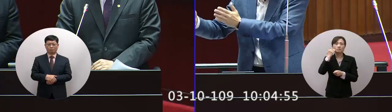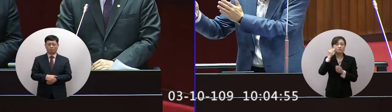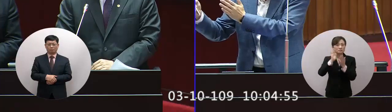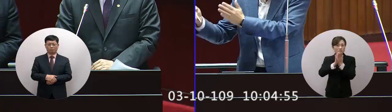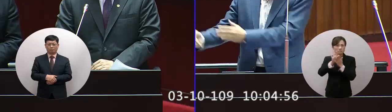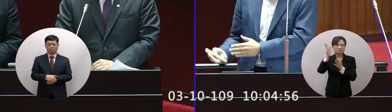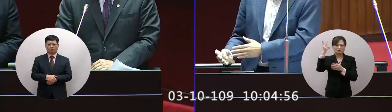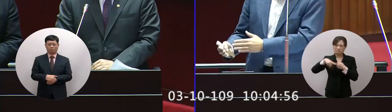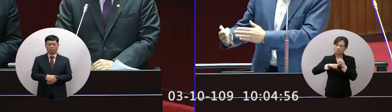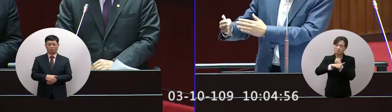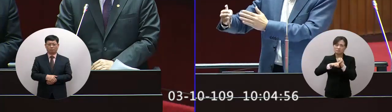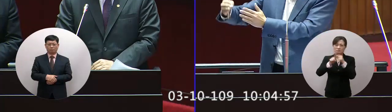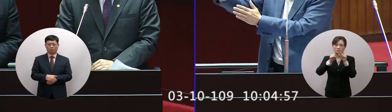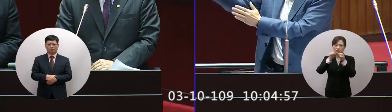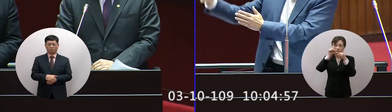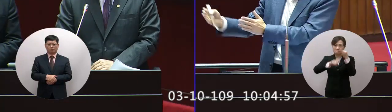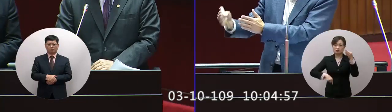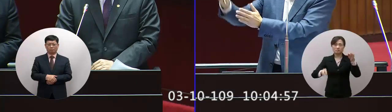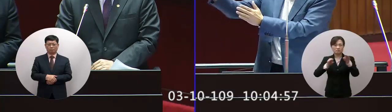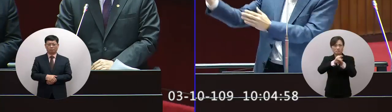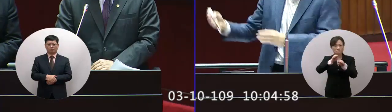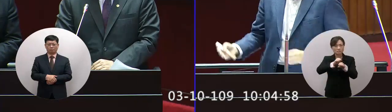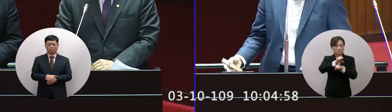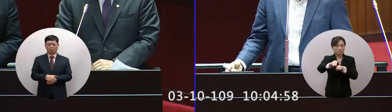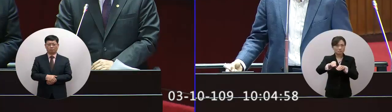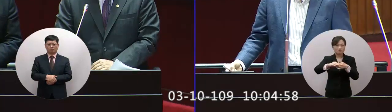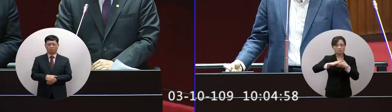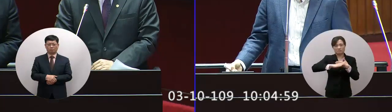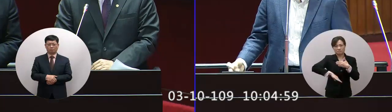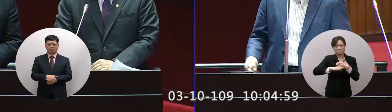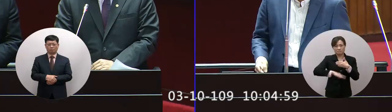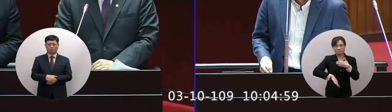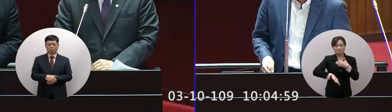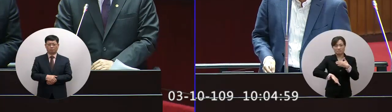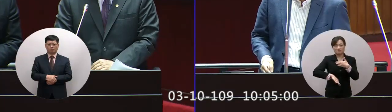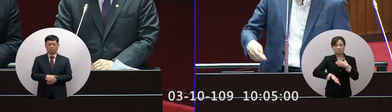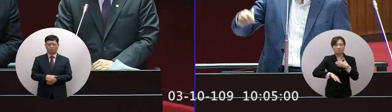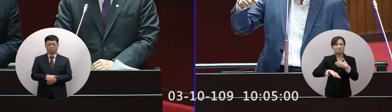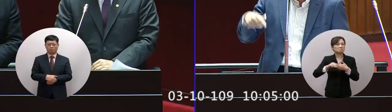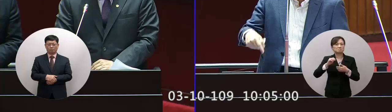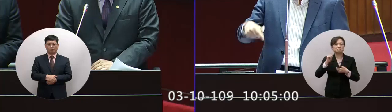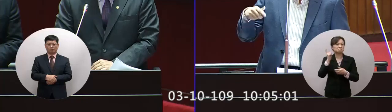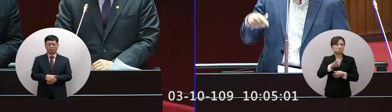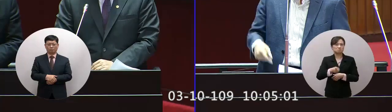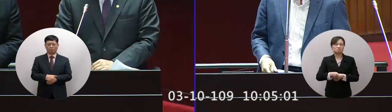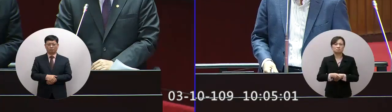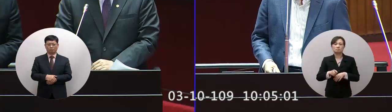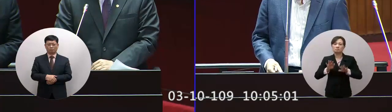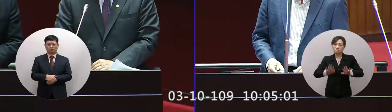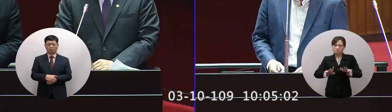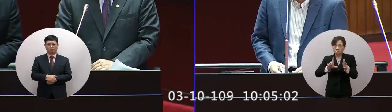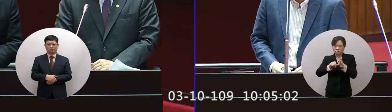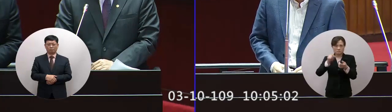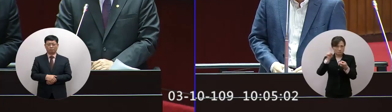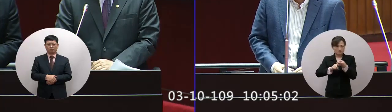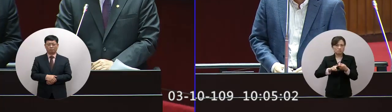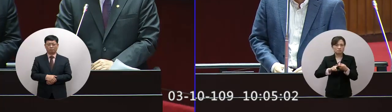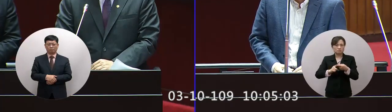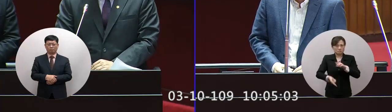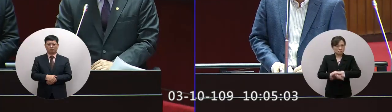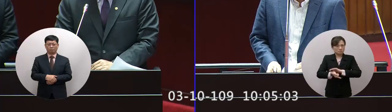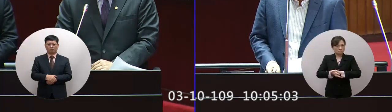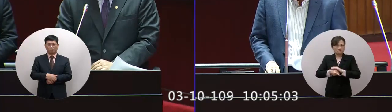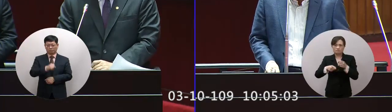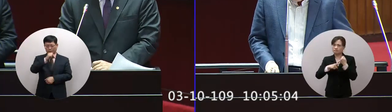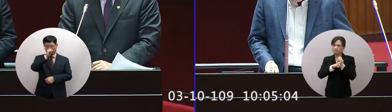中丰交流道南边的交流道的话，我觉得绝对不行。所以现在就是最好的时机，好